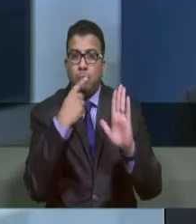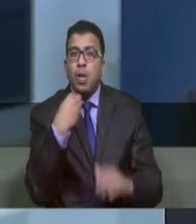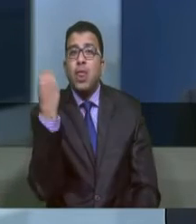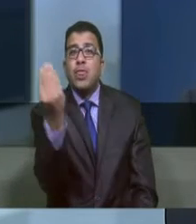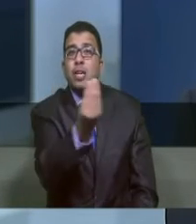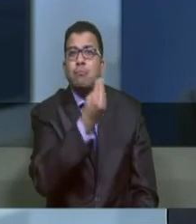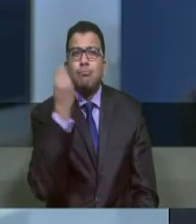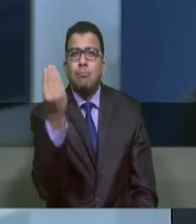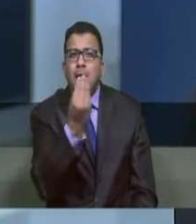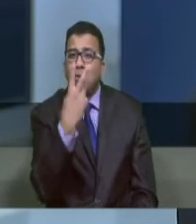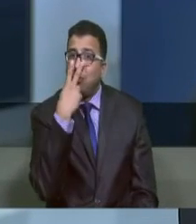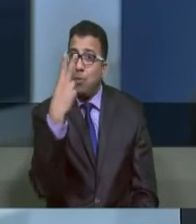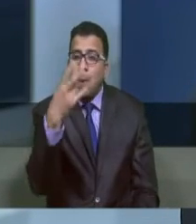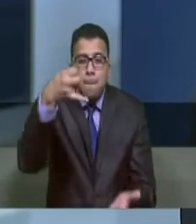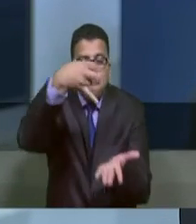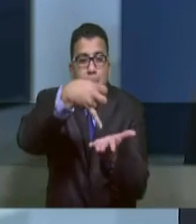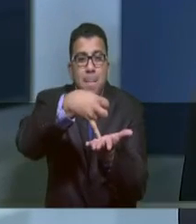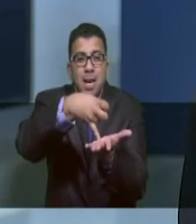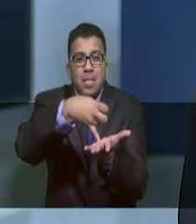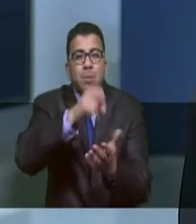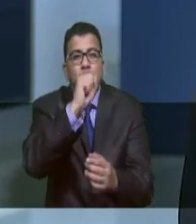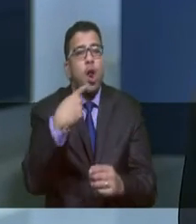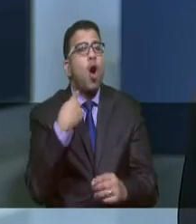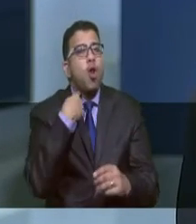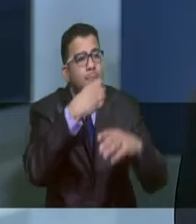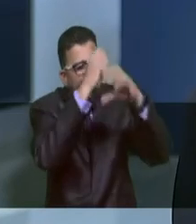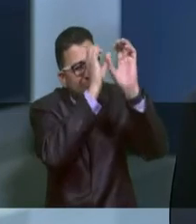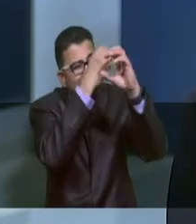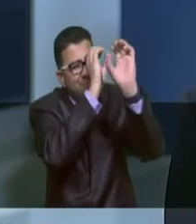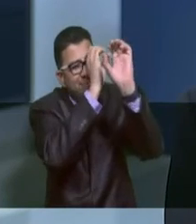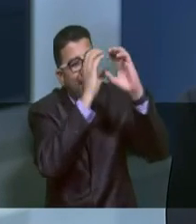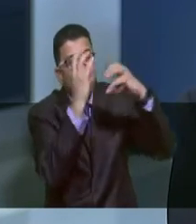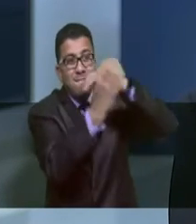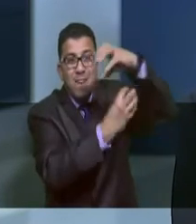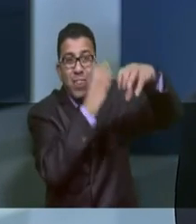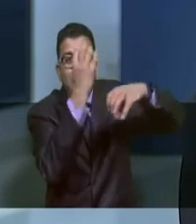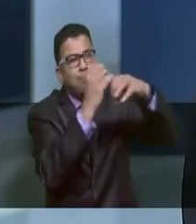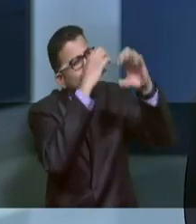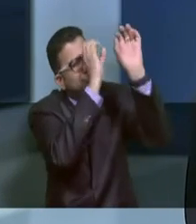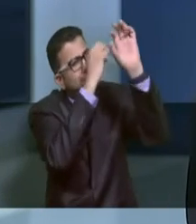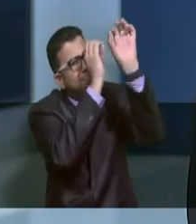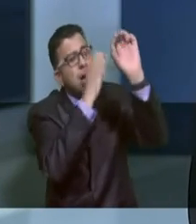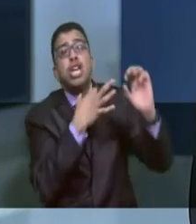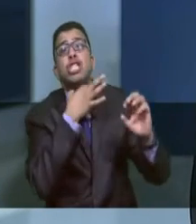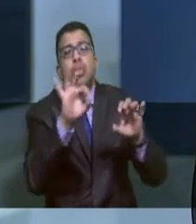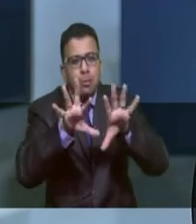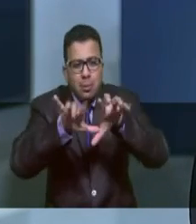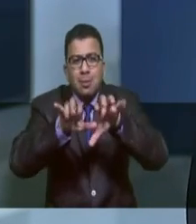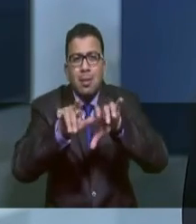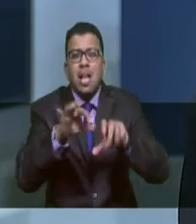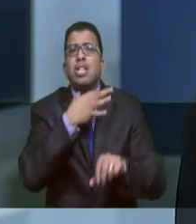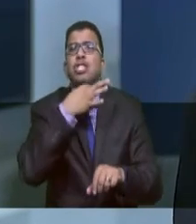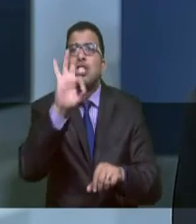التجول في معارض مركز الشارقة لعلوم الفضاء والفلك والاطلاع على التقنيات الحديثة في أجهزة